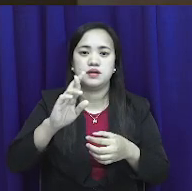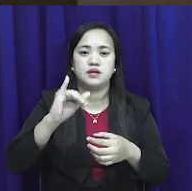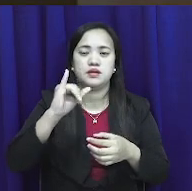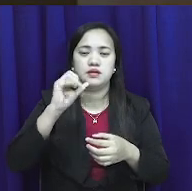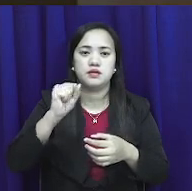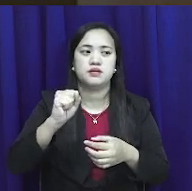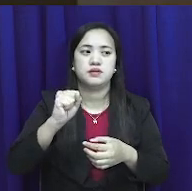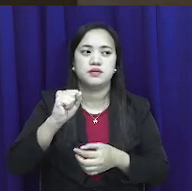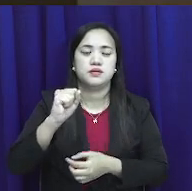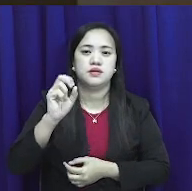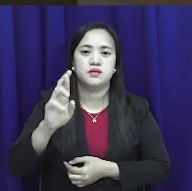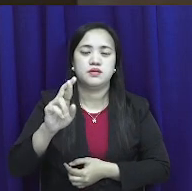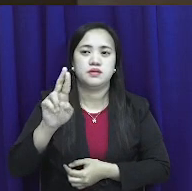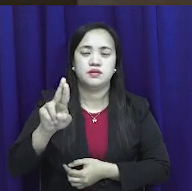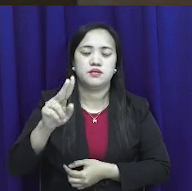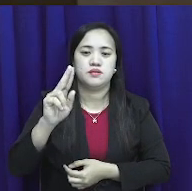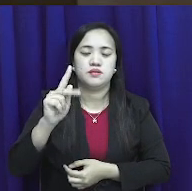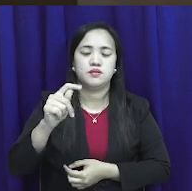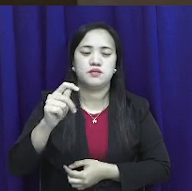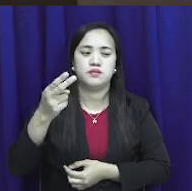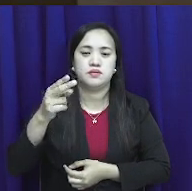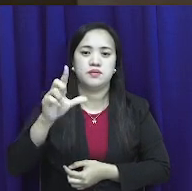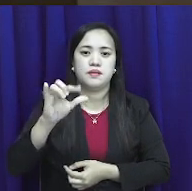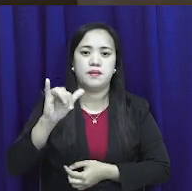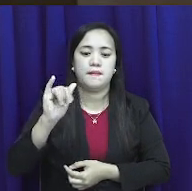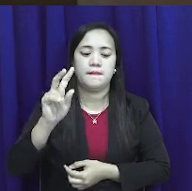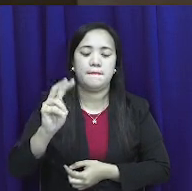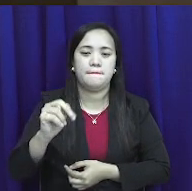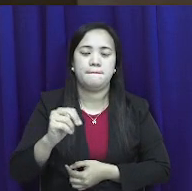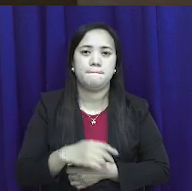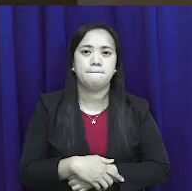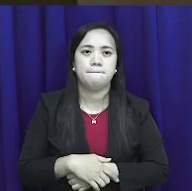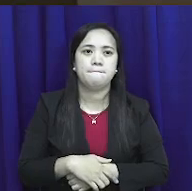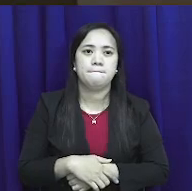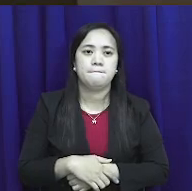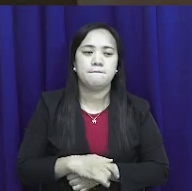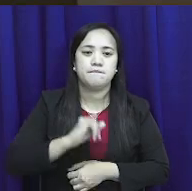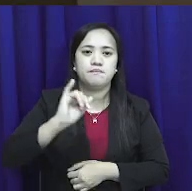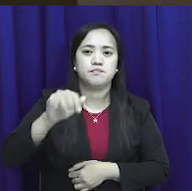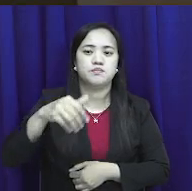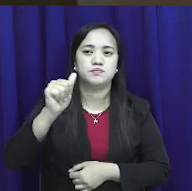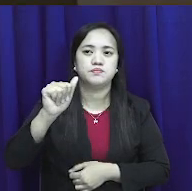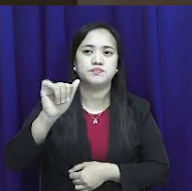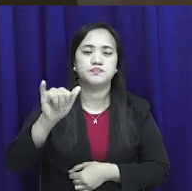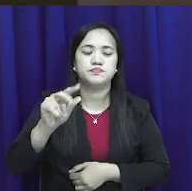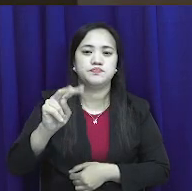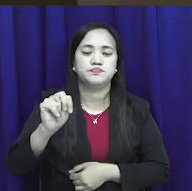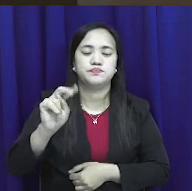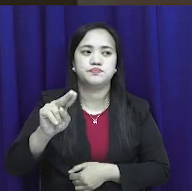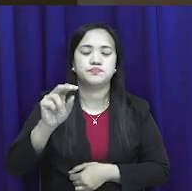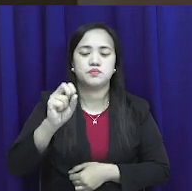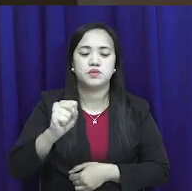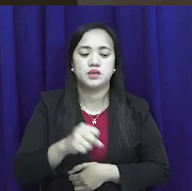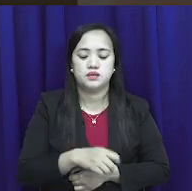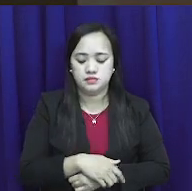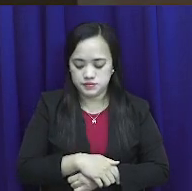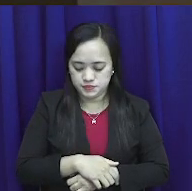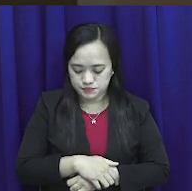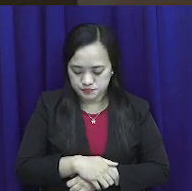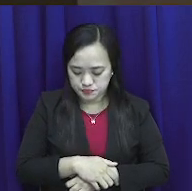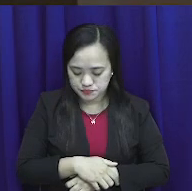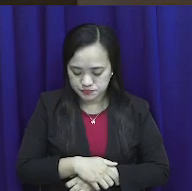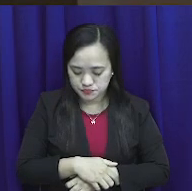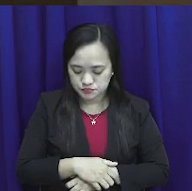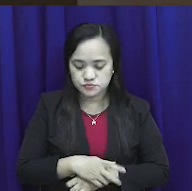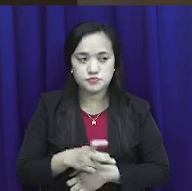' ba nung Sunday Ay binang Saturday anniversary nila sir Jus at saka ni sister Twinkle yan naalala ko nagpaalam